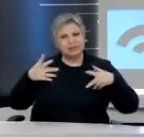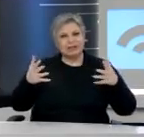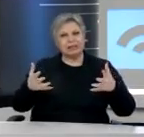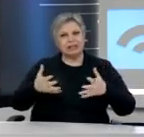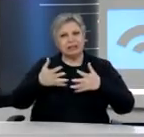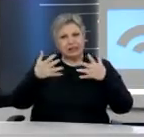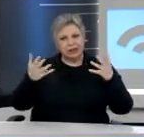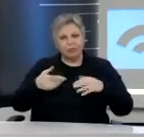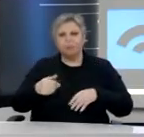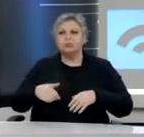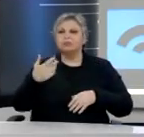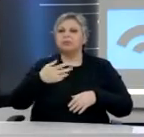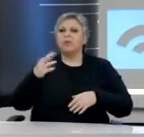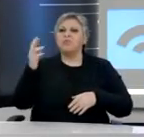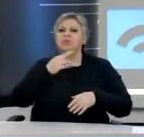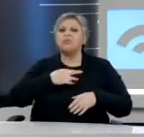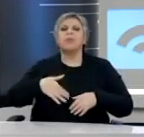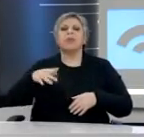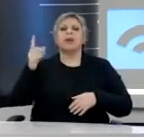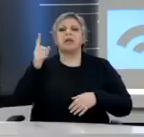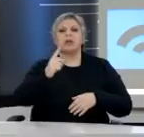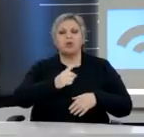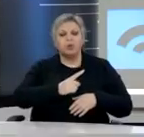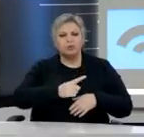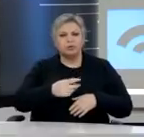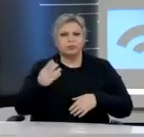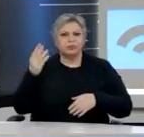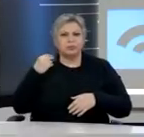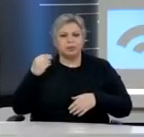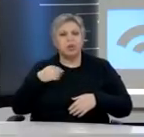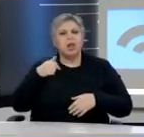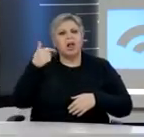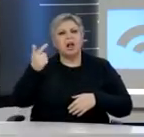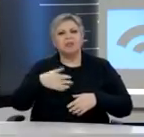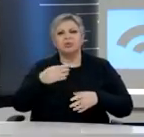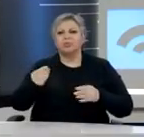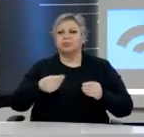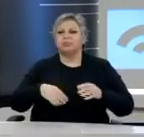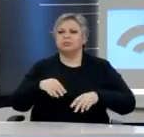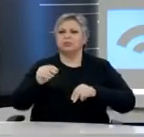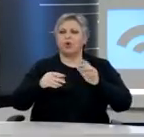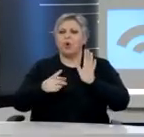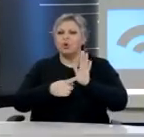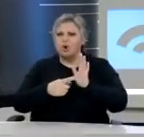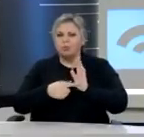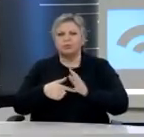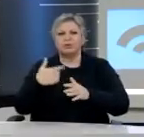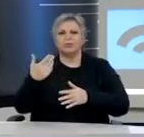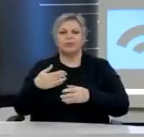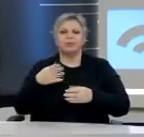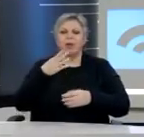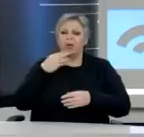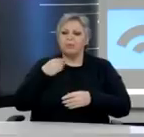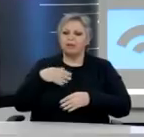πρωθυπουργοί απώντες από την κοινοβουλευτική διαδικασία, νομοθέτηση κατά συρροήν με πράξεις νομοθετικού περιεχομένου, περιφρόνηση και απαξίωση